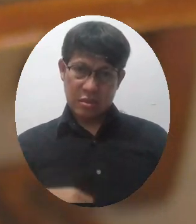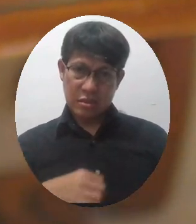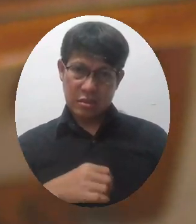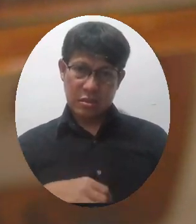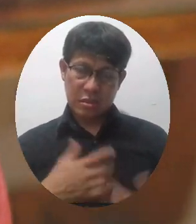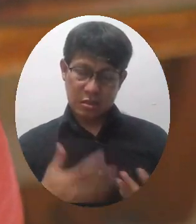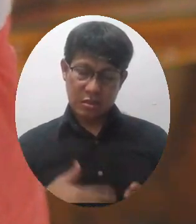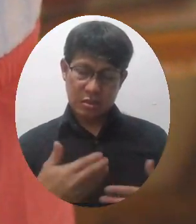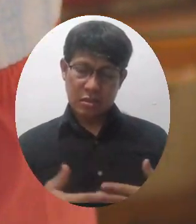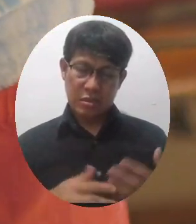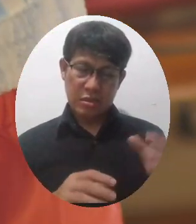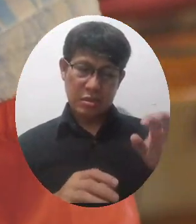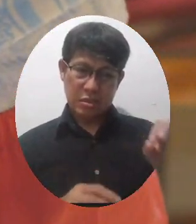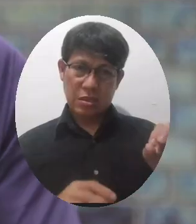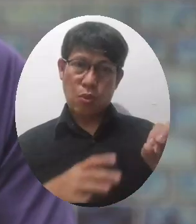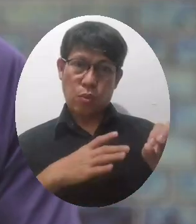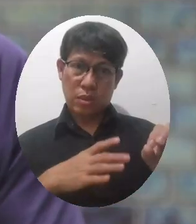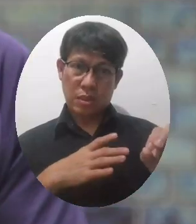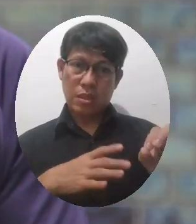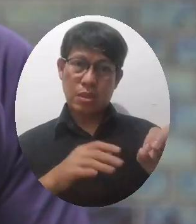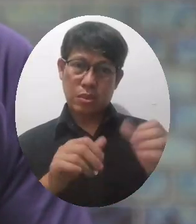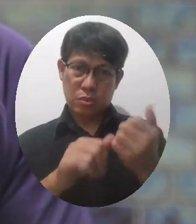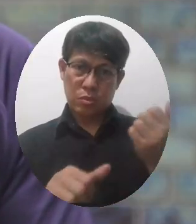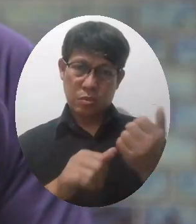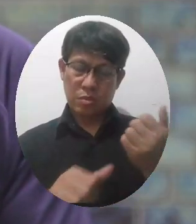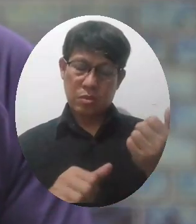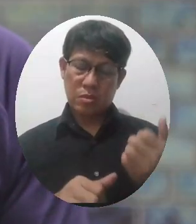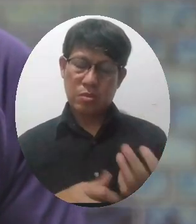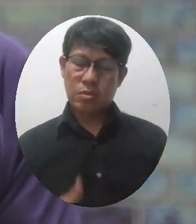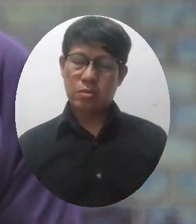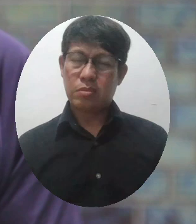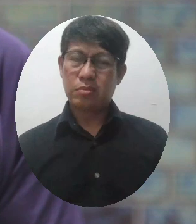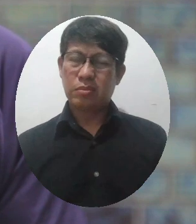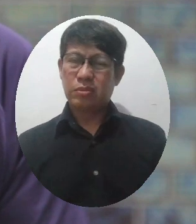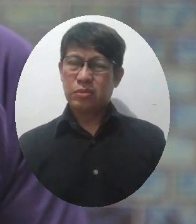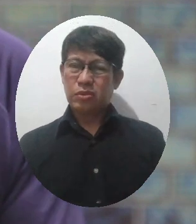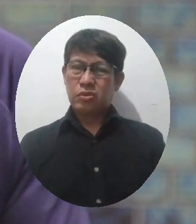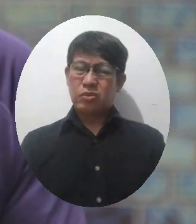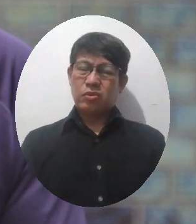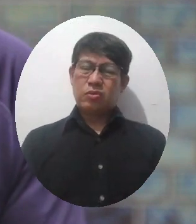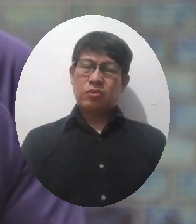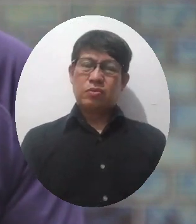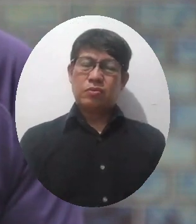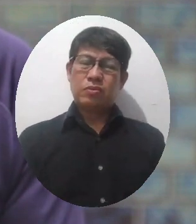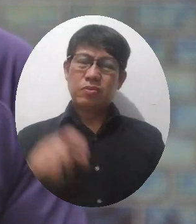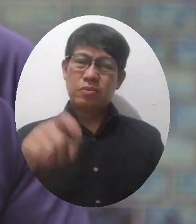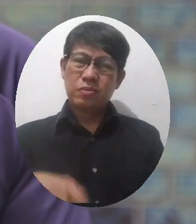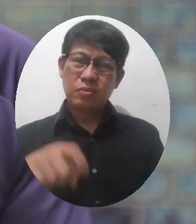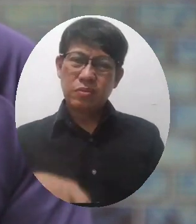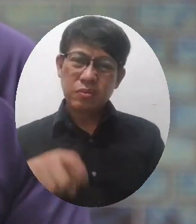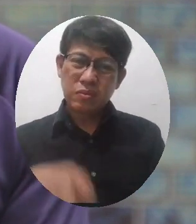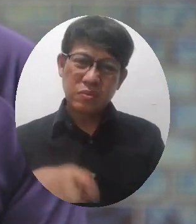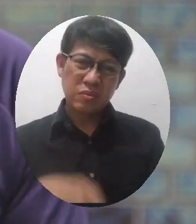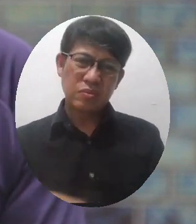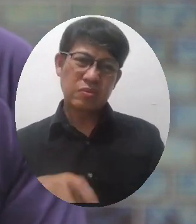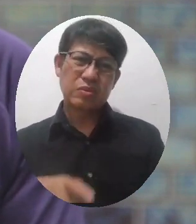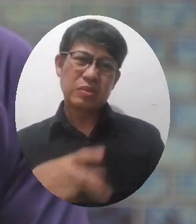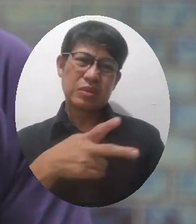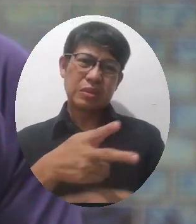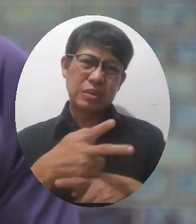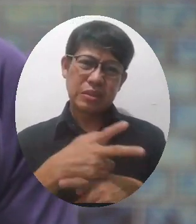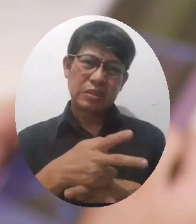na normal. Sa maraming kaso ng mga batang merong imperforate anus, nangangailangan sila ng